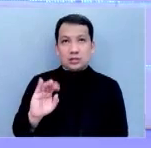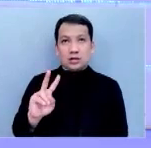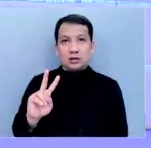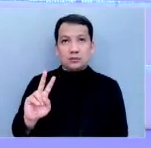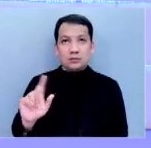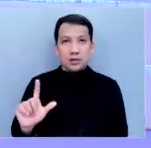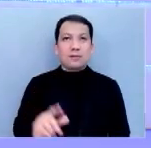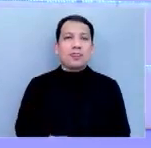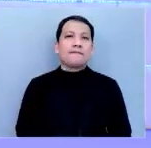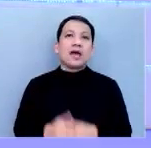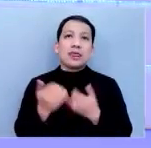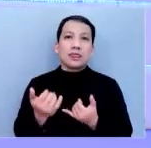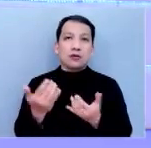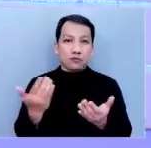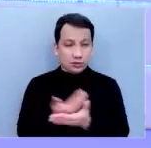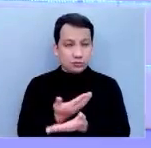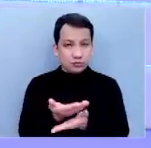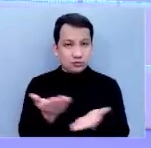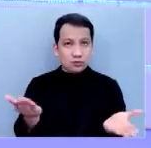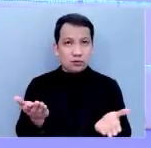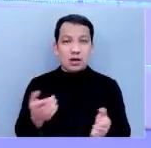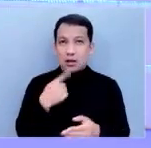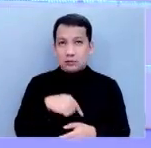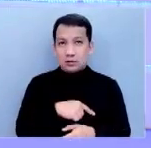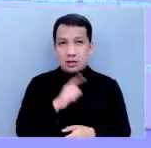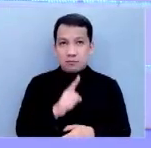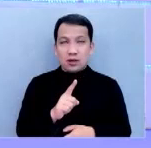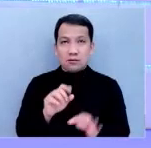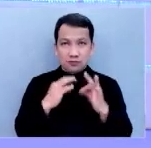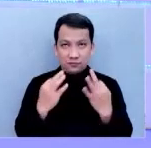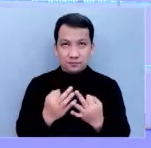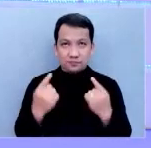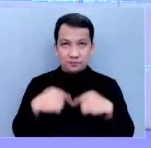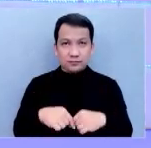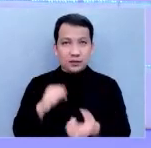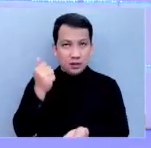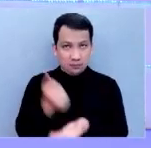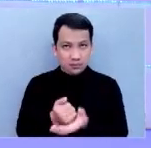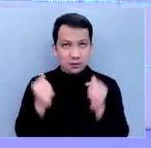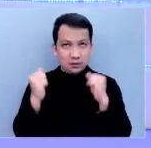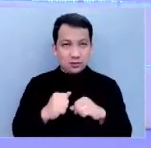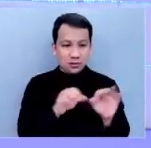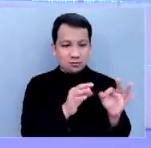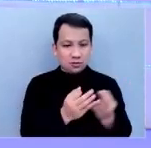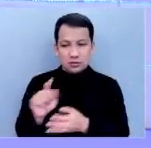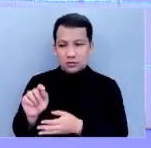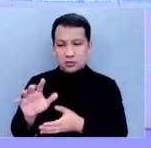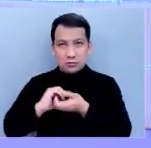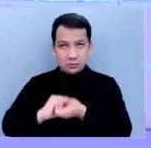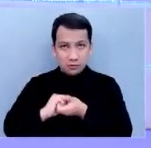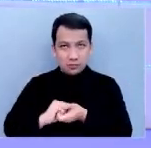Eto pang matindi para sa ating mga kapatid at kapamilya. Selyado na ang mas pinatibay na partnership